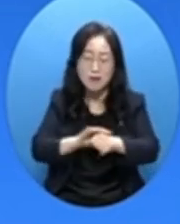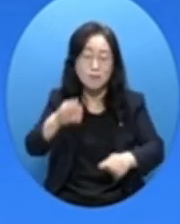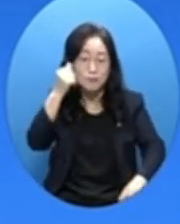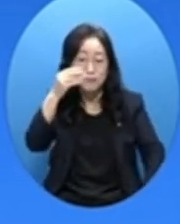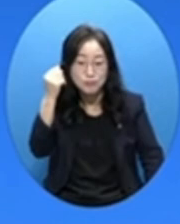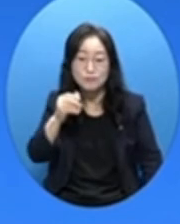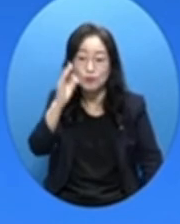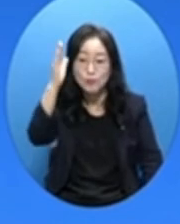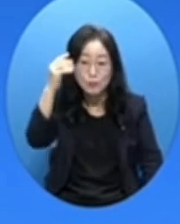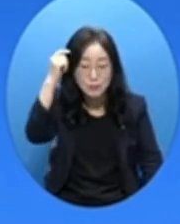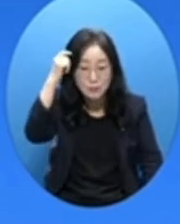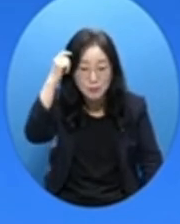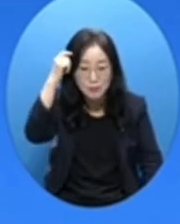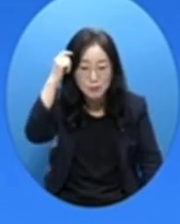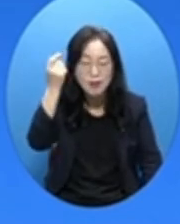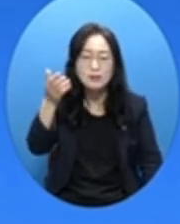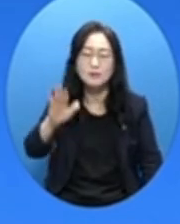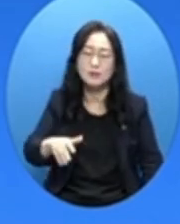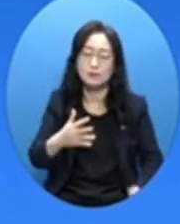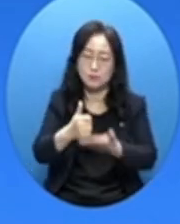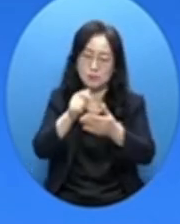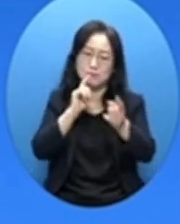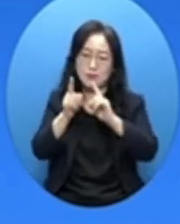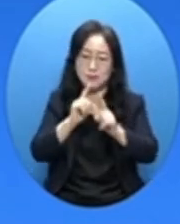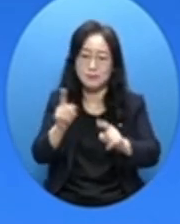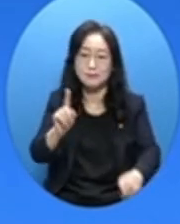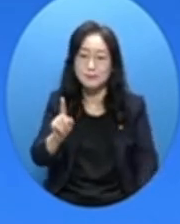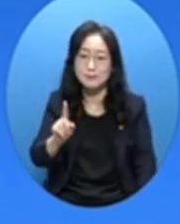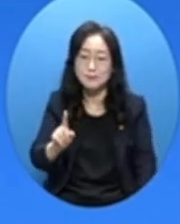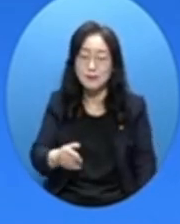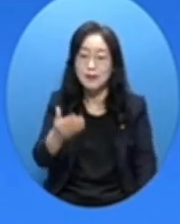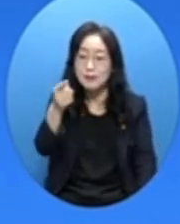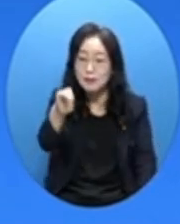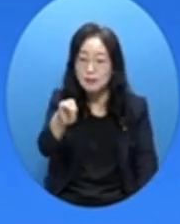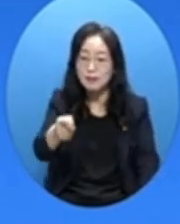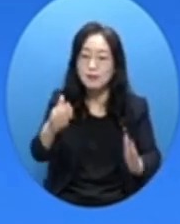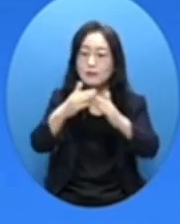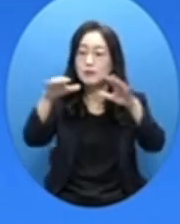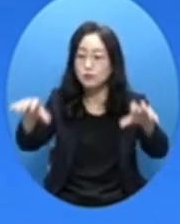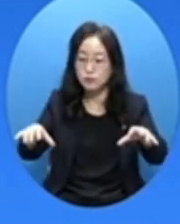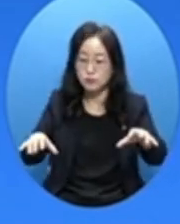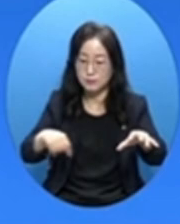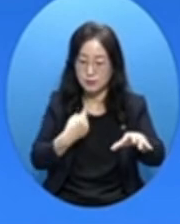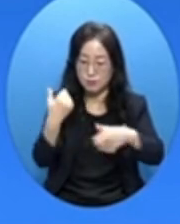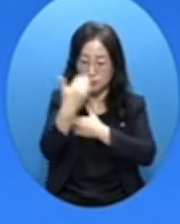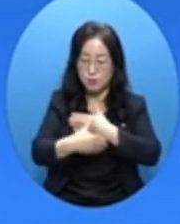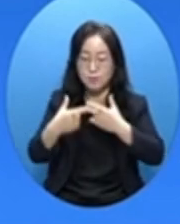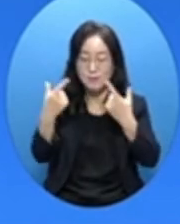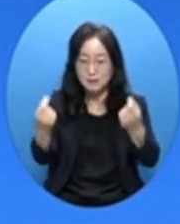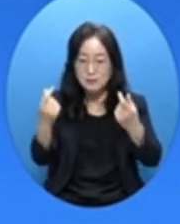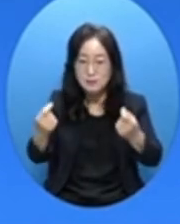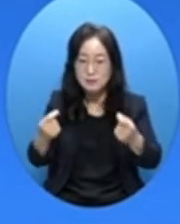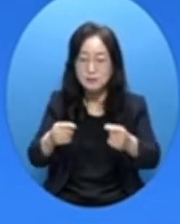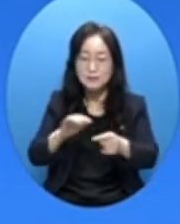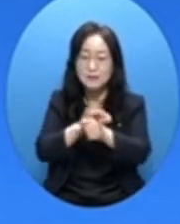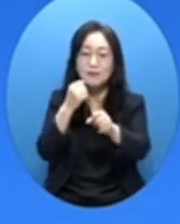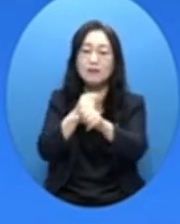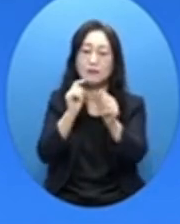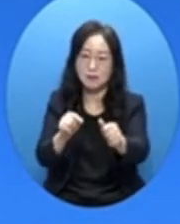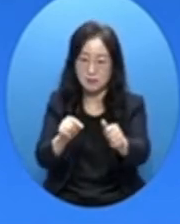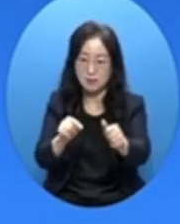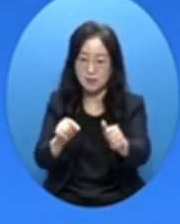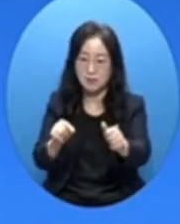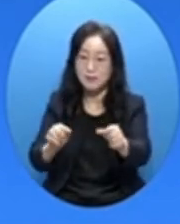것으로 살아왔습니다. 그러나 주님 말씀하십니다. 내 이웃을 내 몸같이 사랑하라. 그 사랑